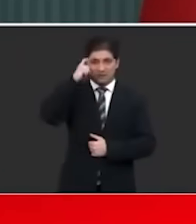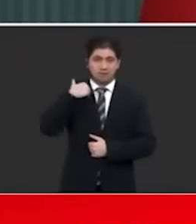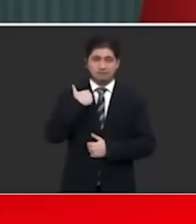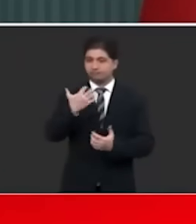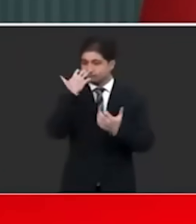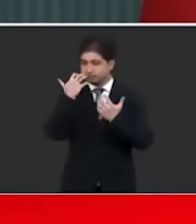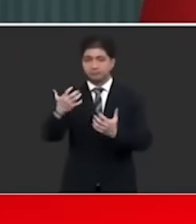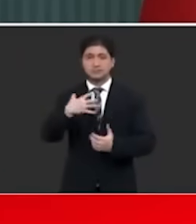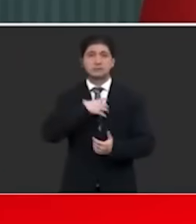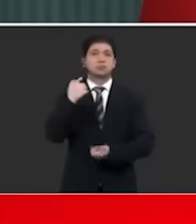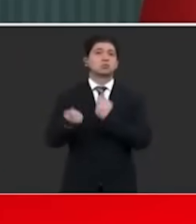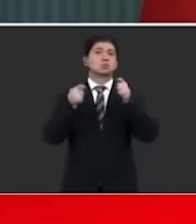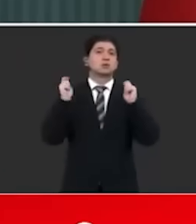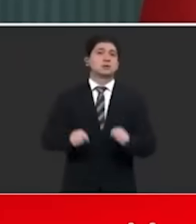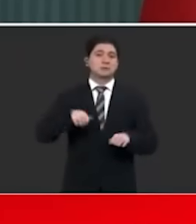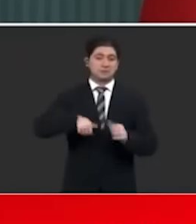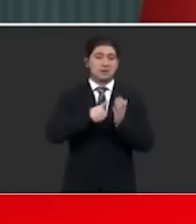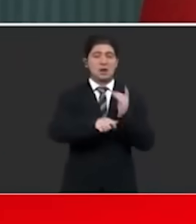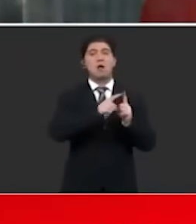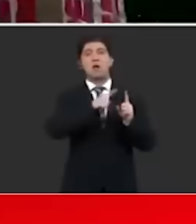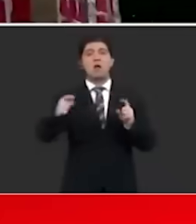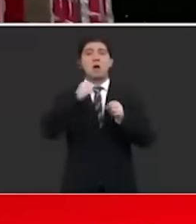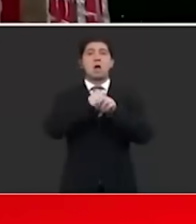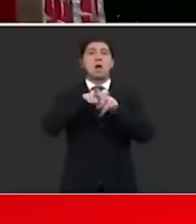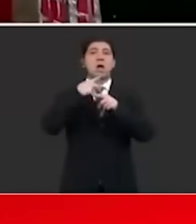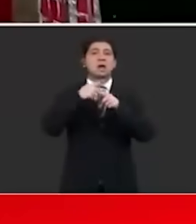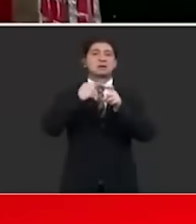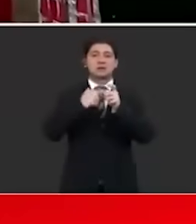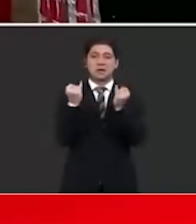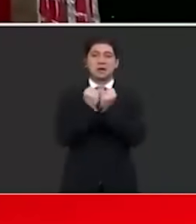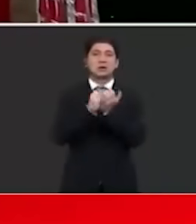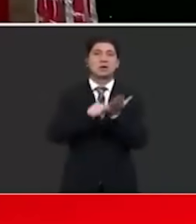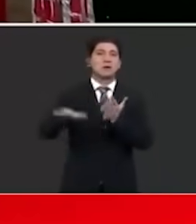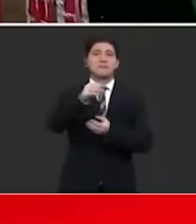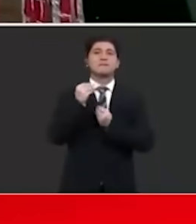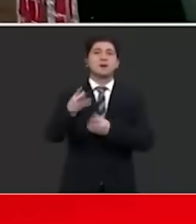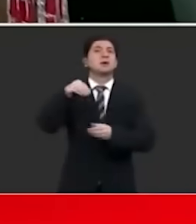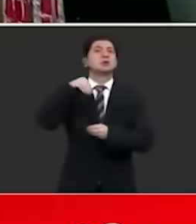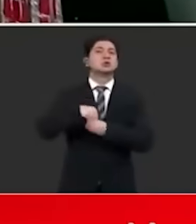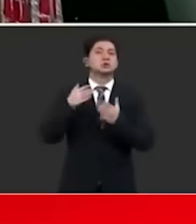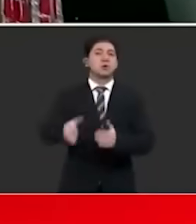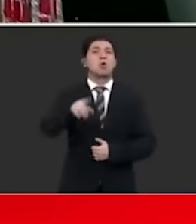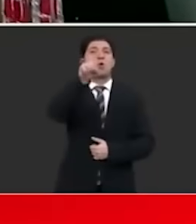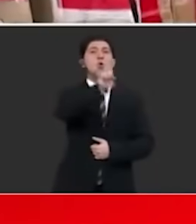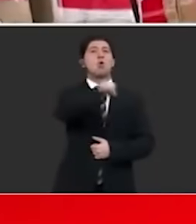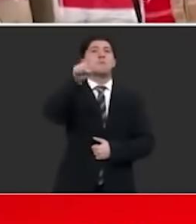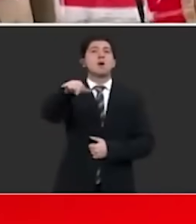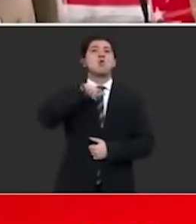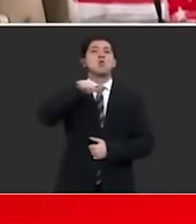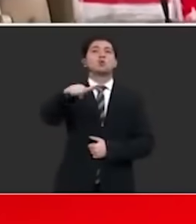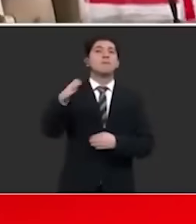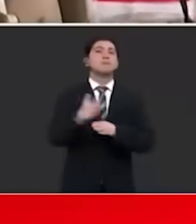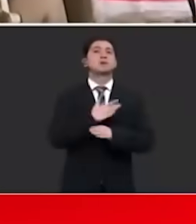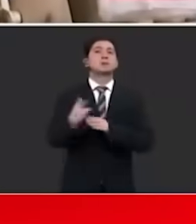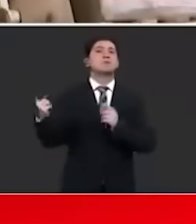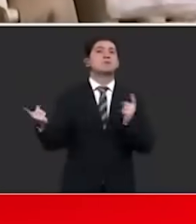çıkıyoruz. Şimdiye kadar Gazze'li kardeşlerimize ulaştırılmak üzere 11 uçak dolusu malzeme